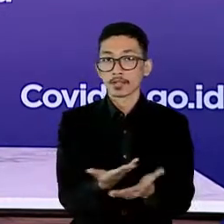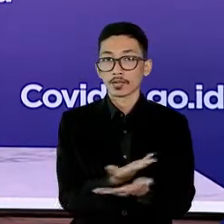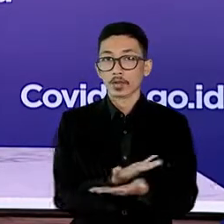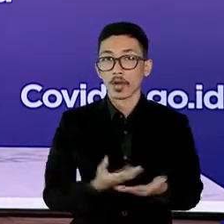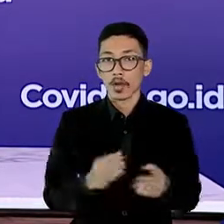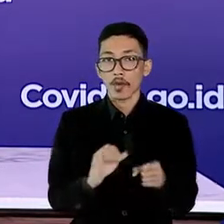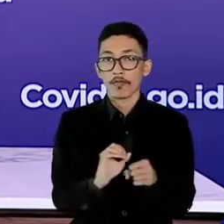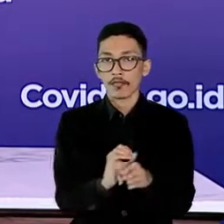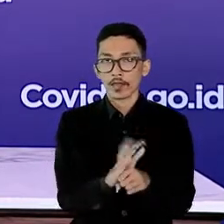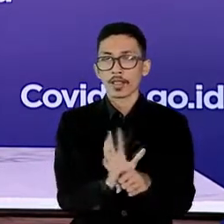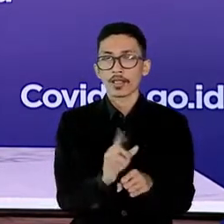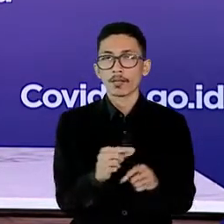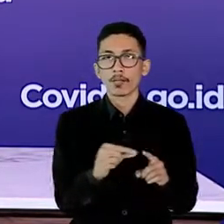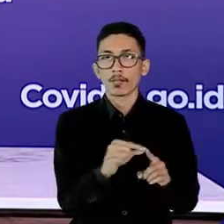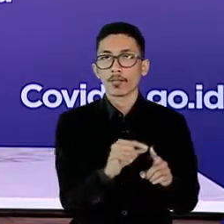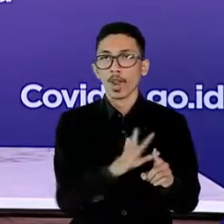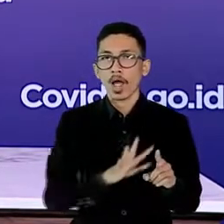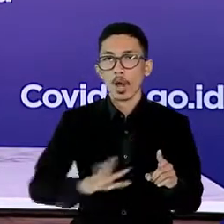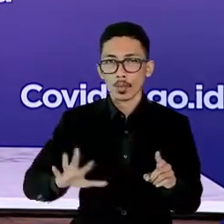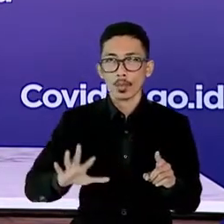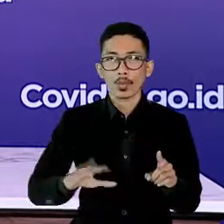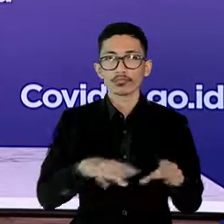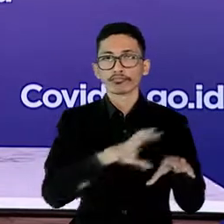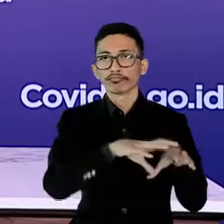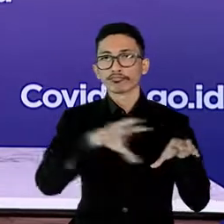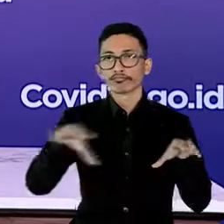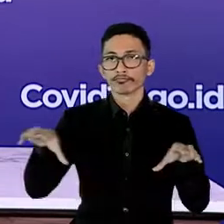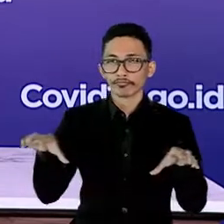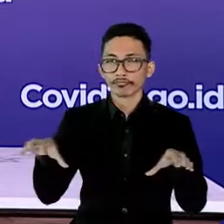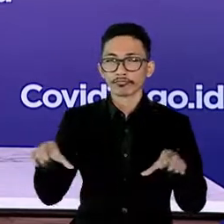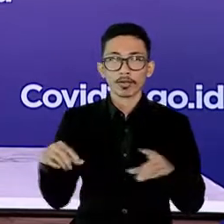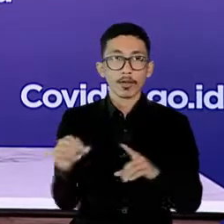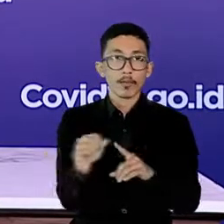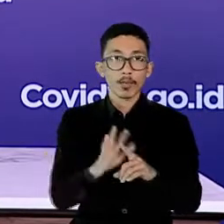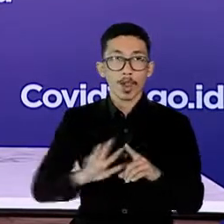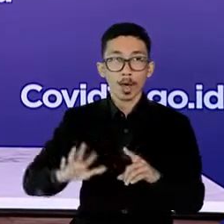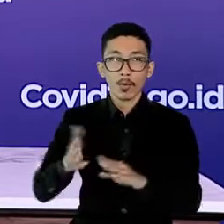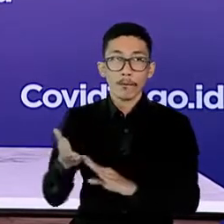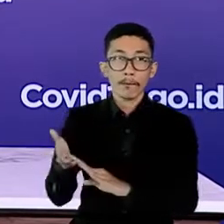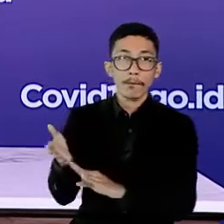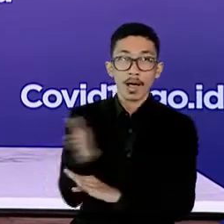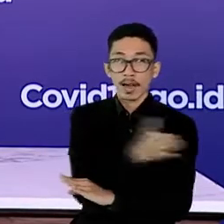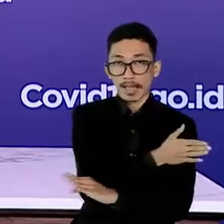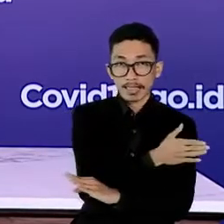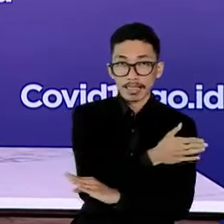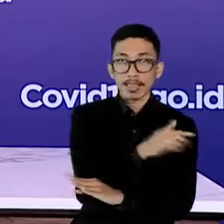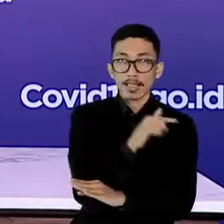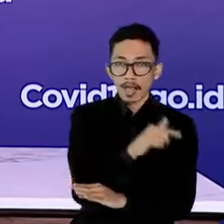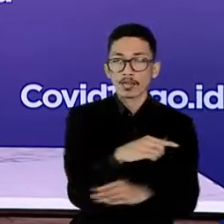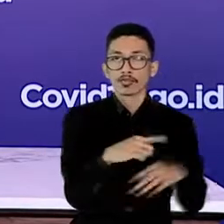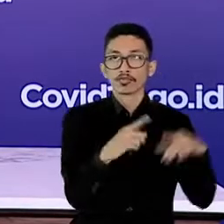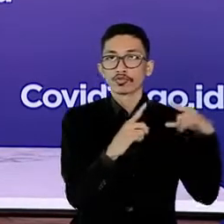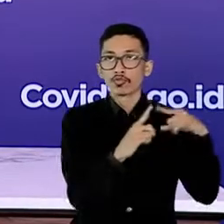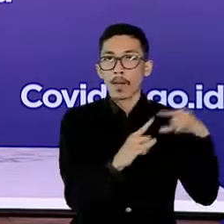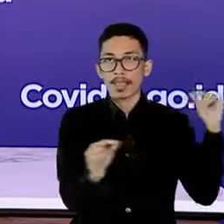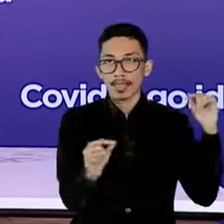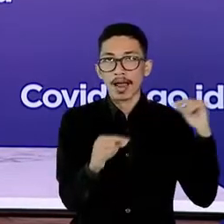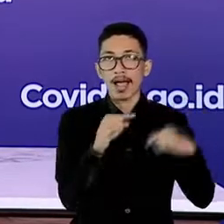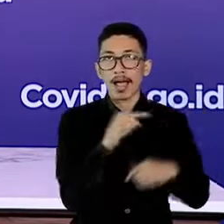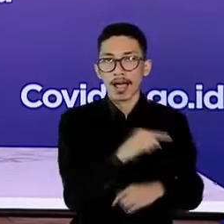dilihat pada kondisi berpulau pertama pada pulau paling barat di Indonesia yaitu Sumatera